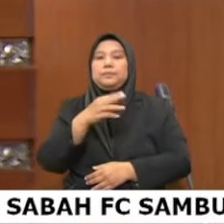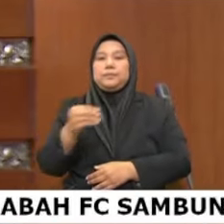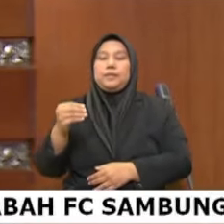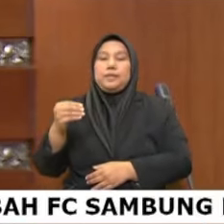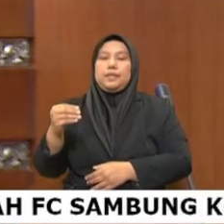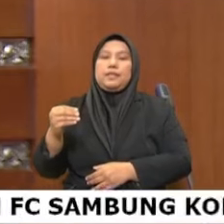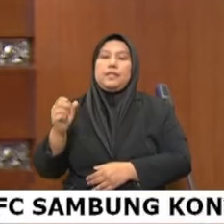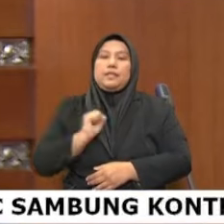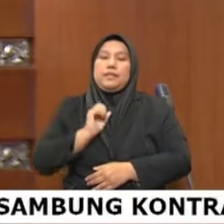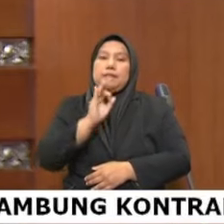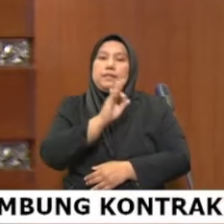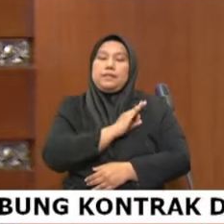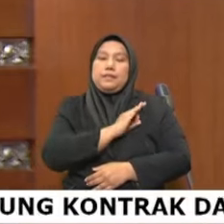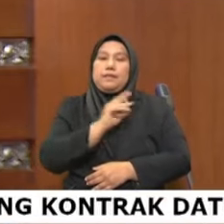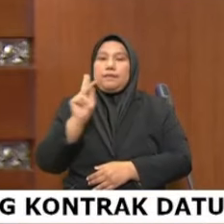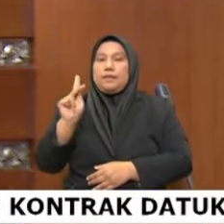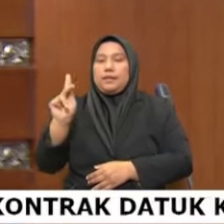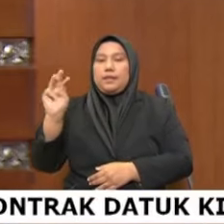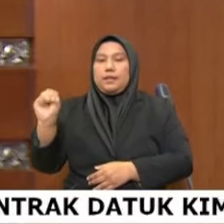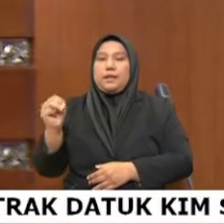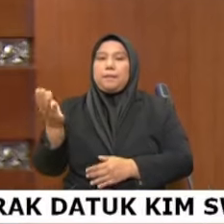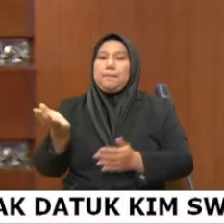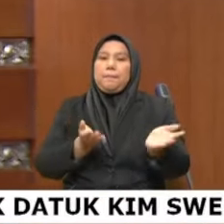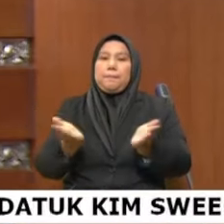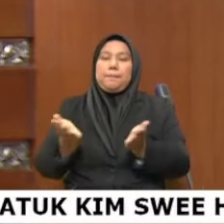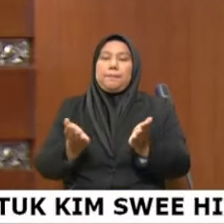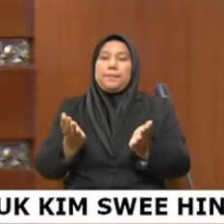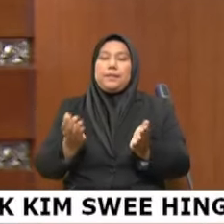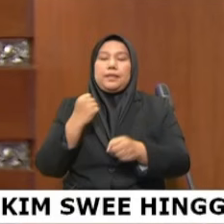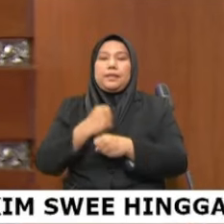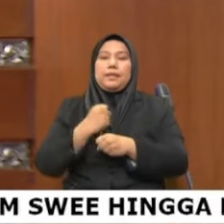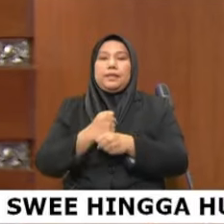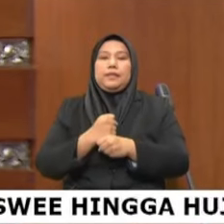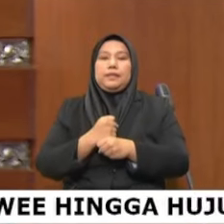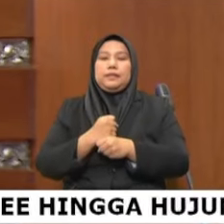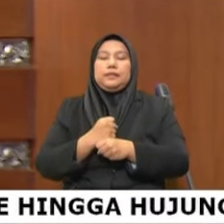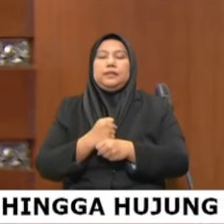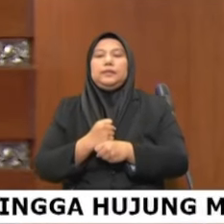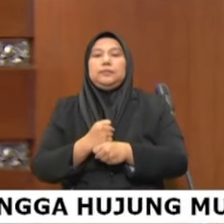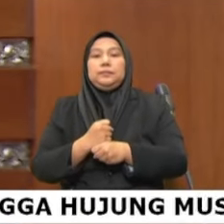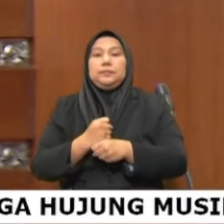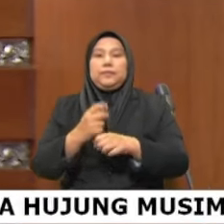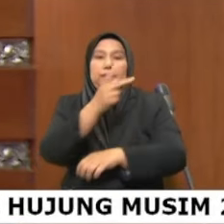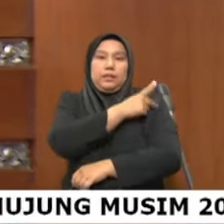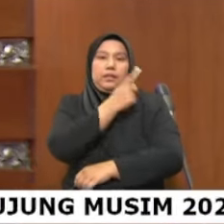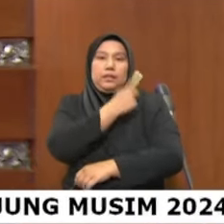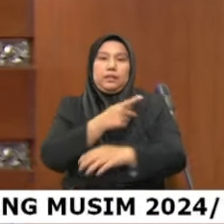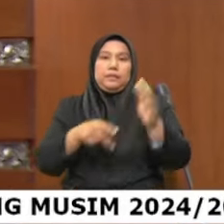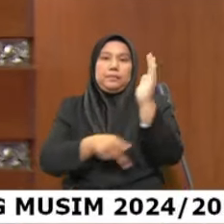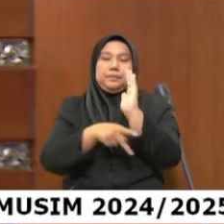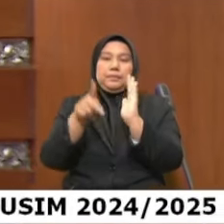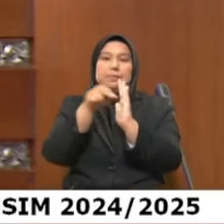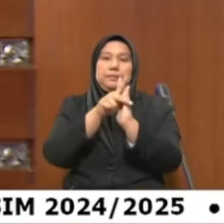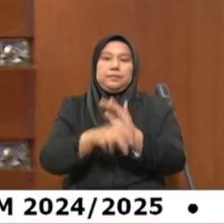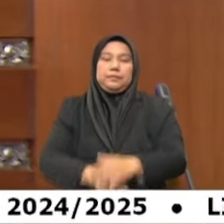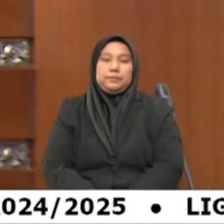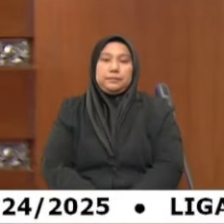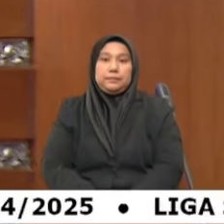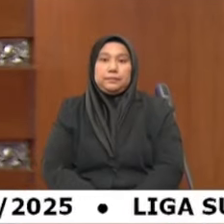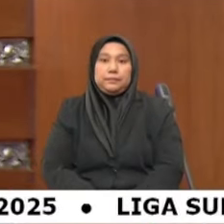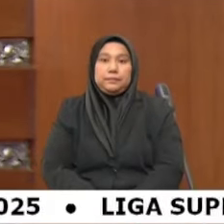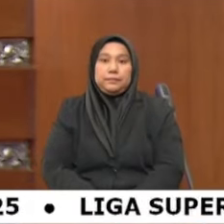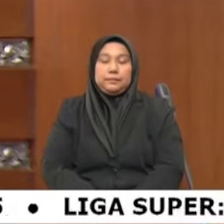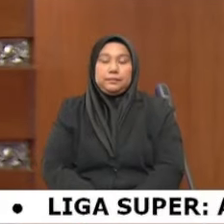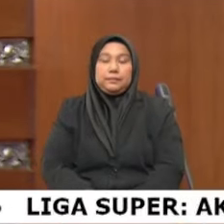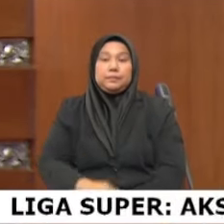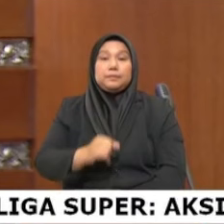yang berkhidmat di klinik Parlimen sentiasa sepenuh masa. Tuan Speaker, saya bangun